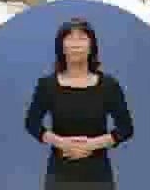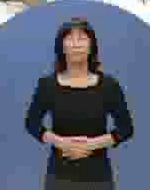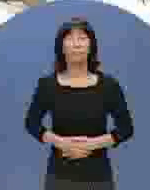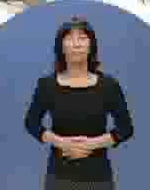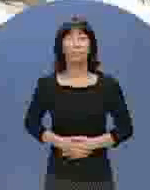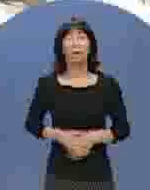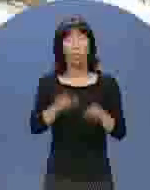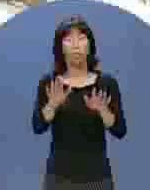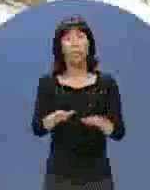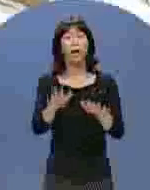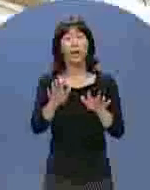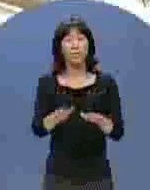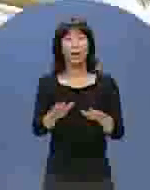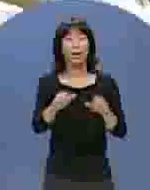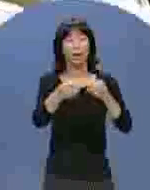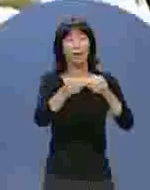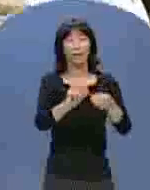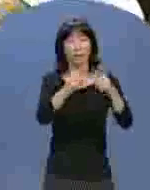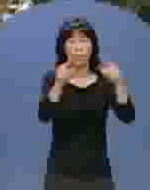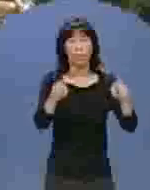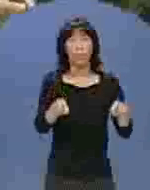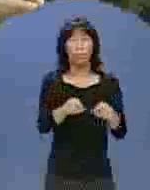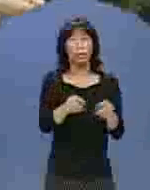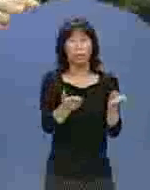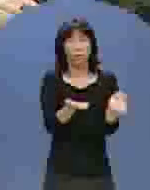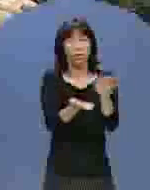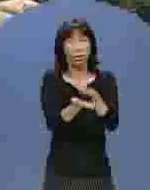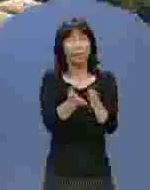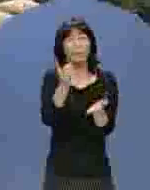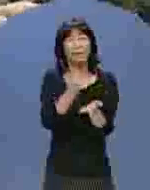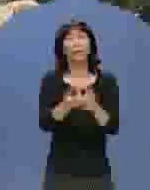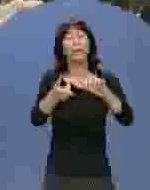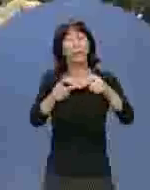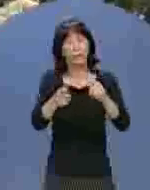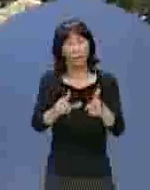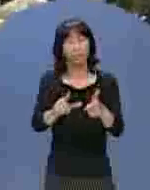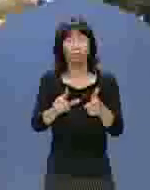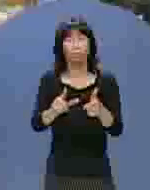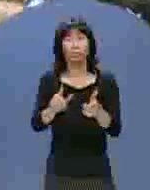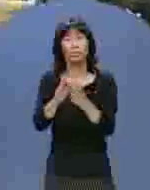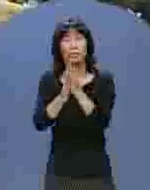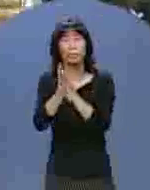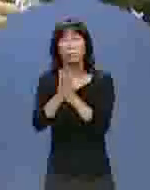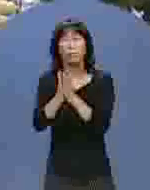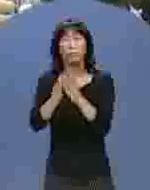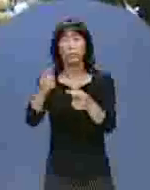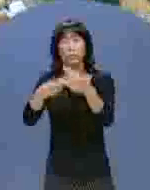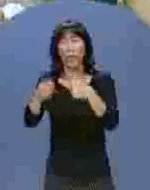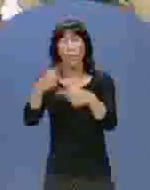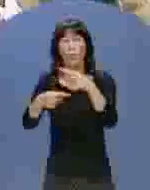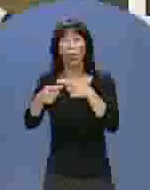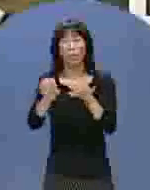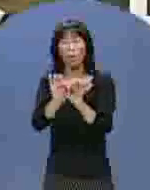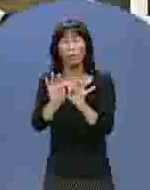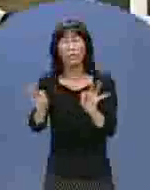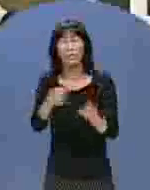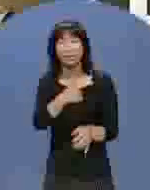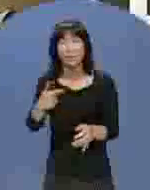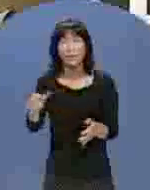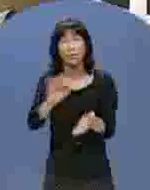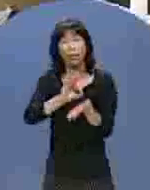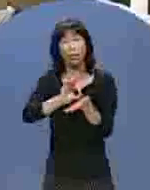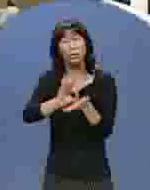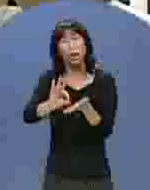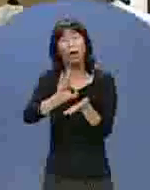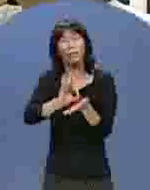この講座では折り紙だけでなく、トイレットペーパーの芯など身近にあるものを使って七夕飾りを作